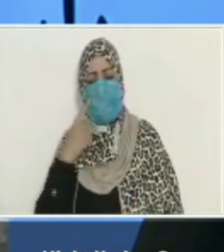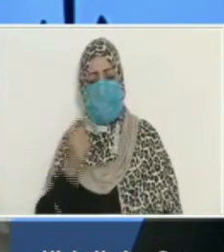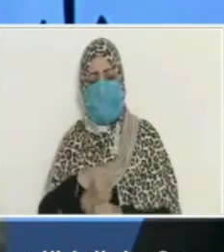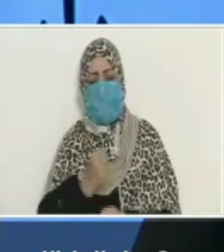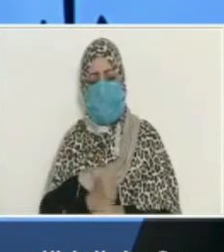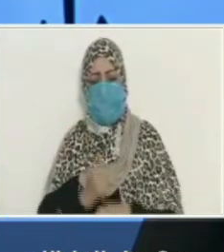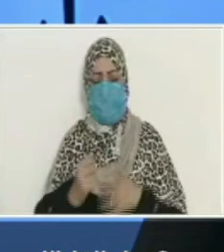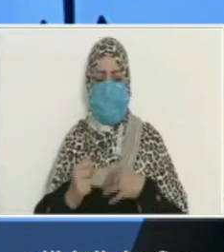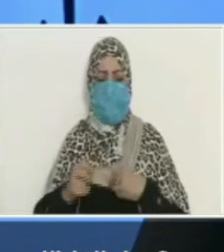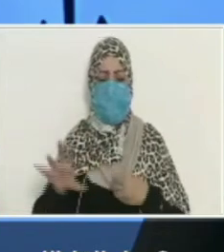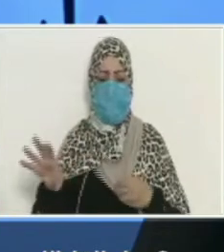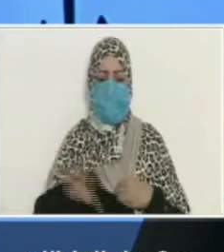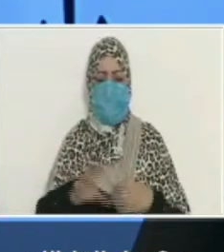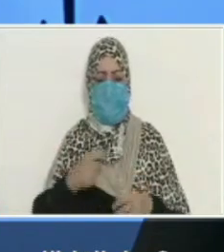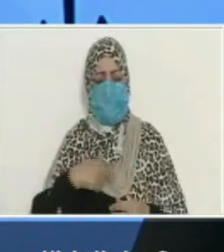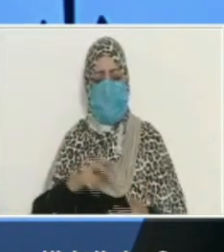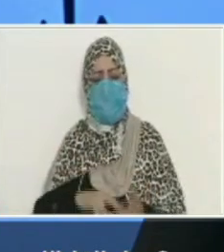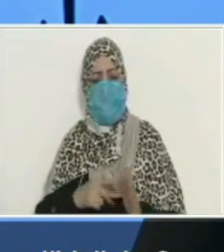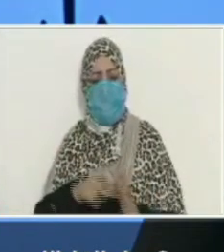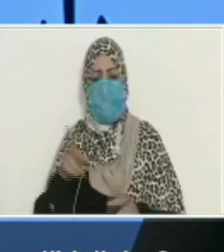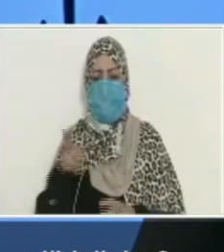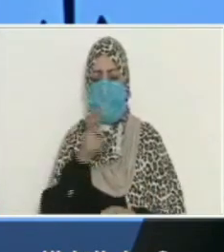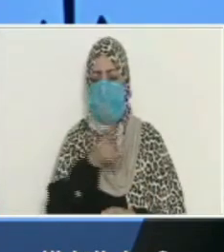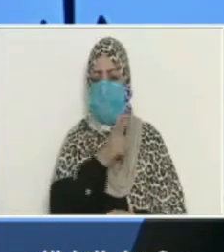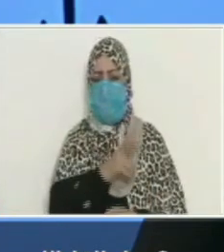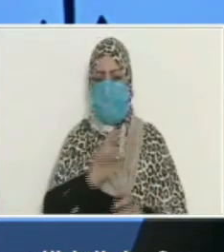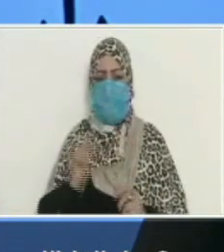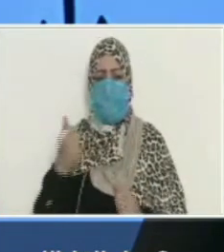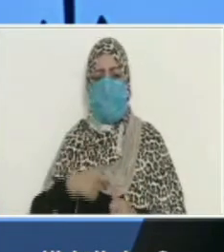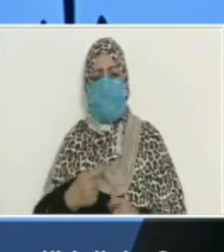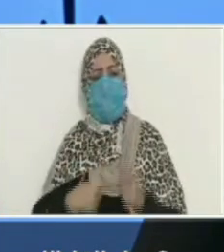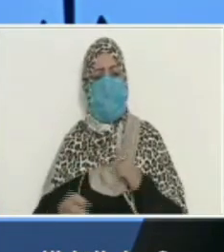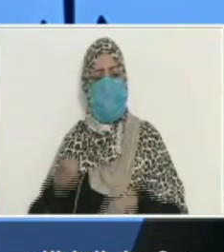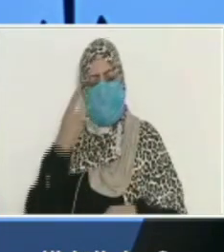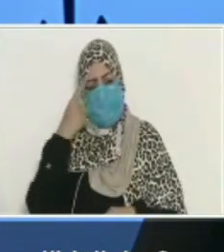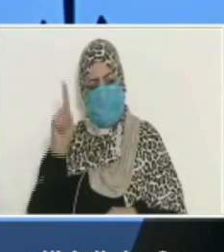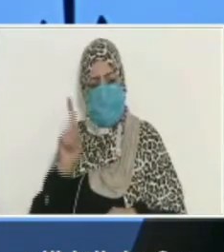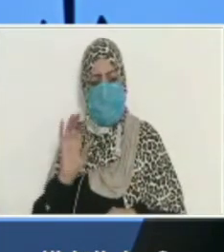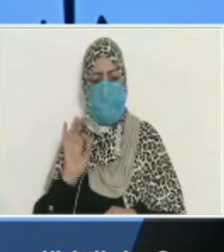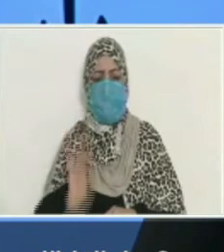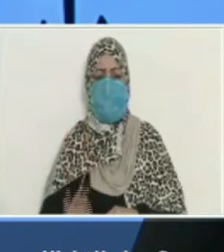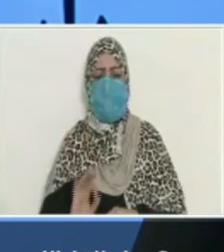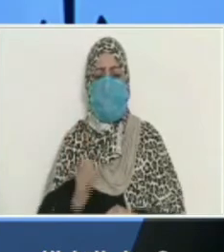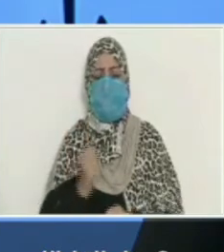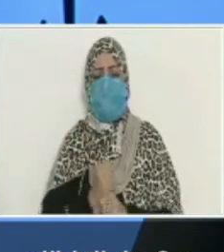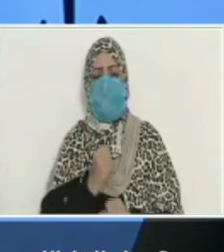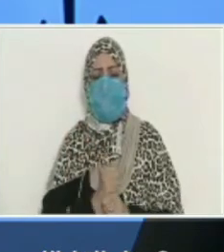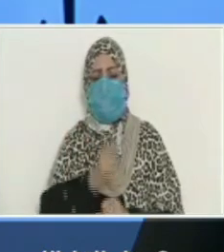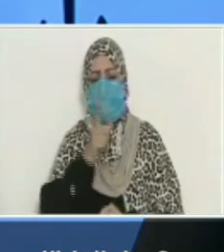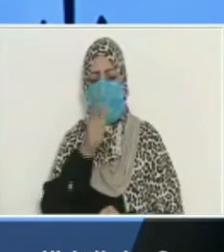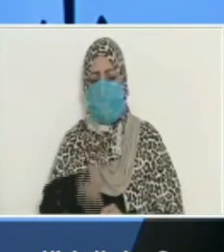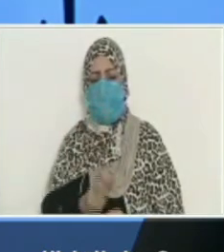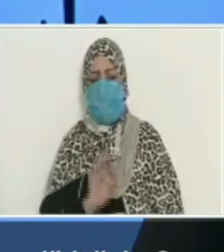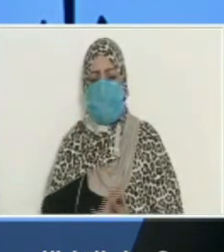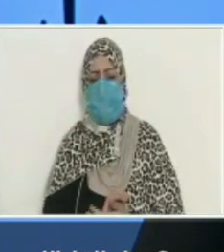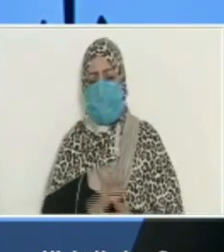فيها بقول إمام معين يرتفع فيها الخلاف لا يعود إلى هذه المسألة، وهذا العمل الذي عمله لا